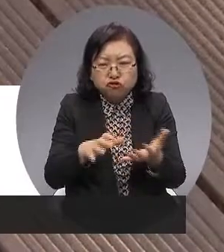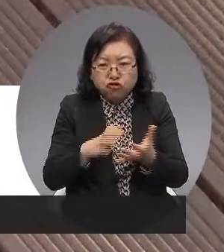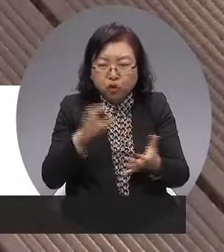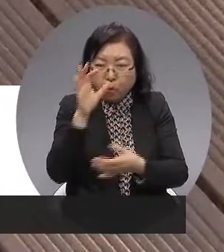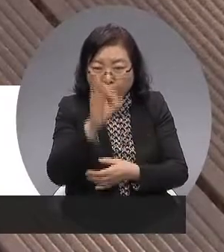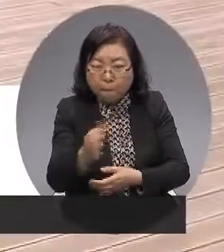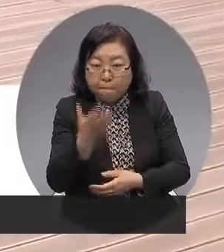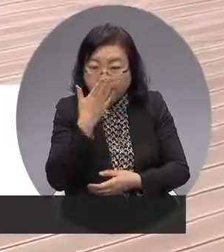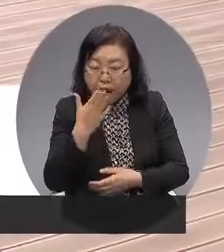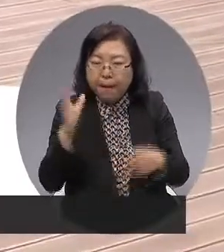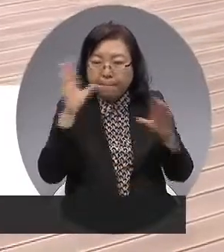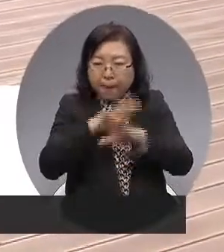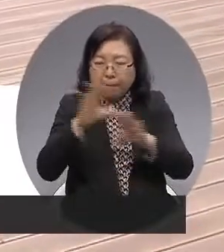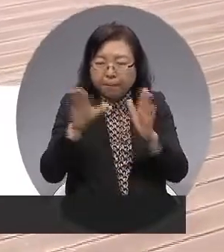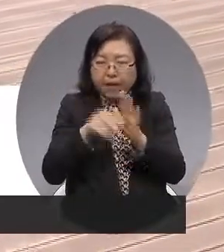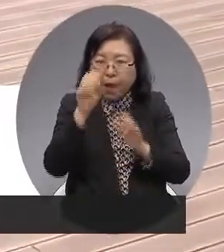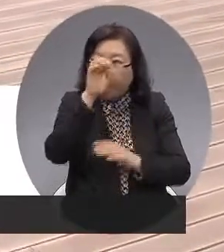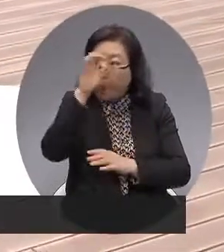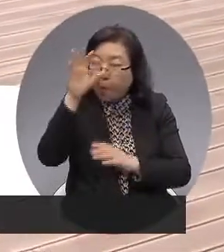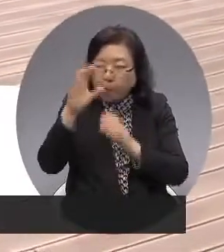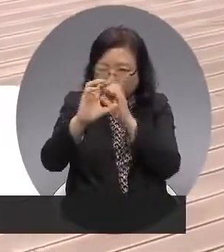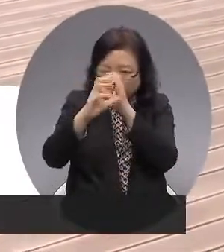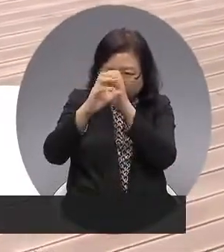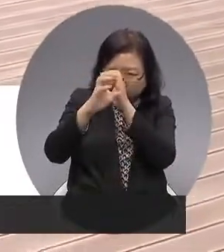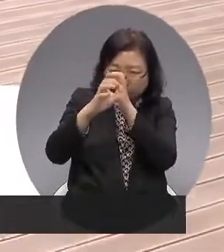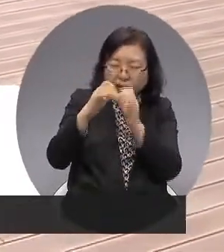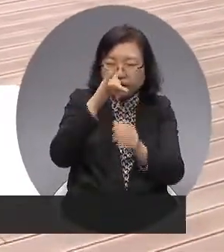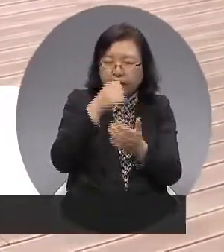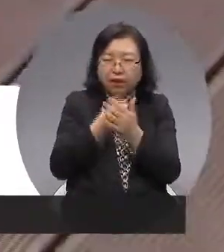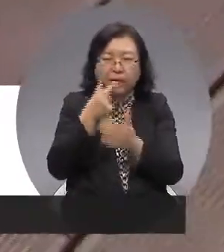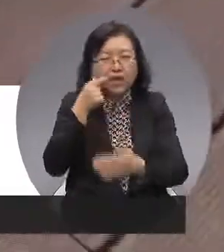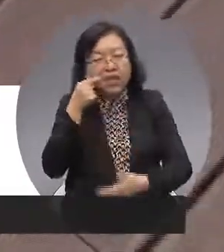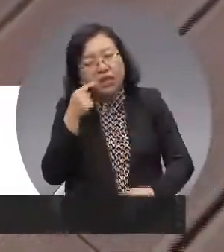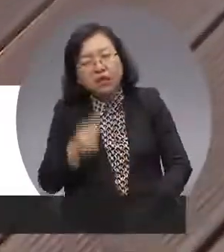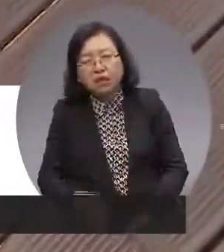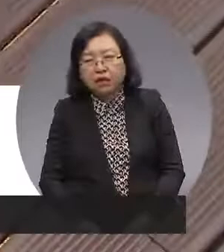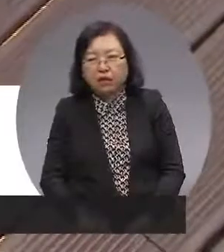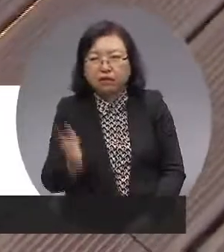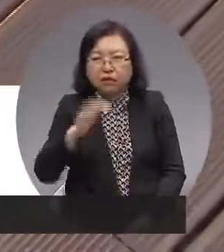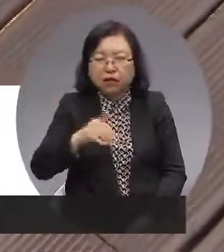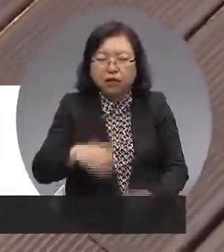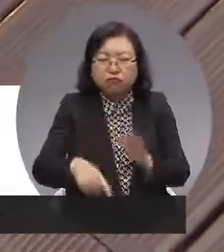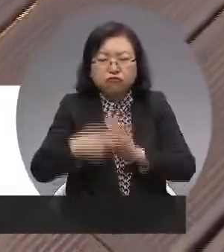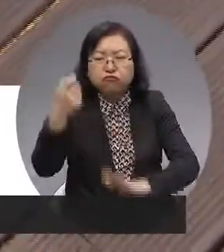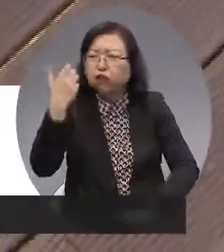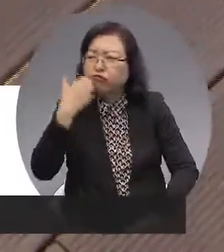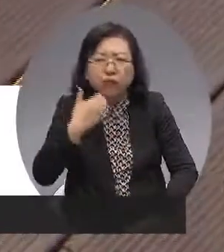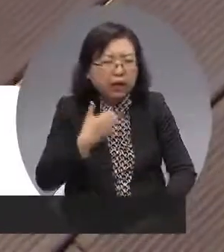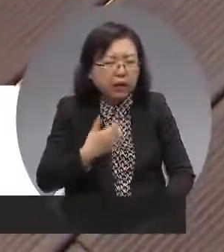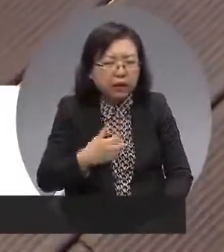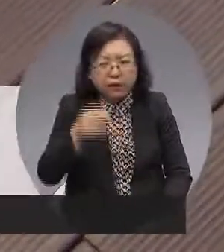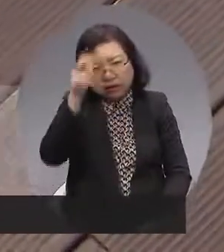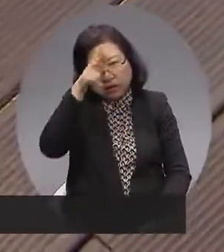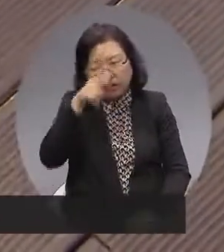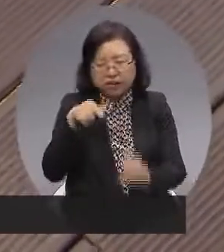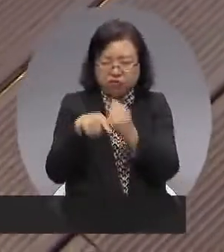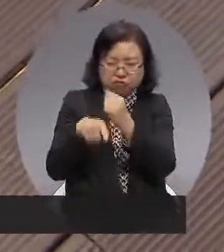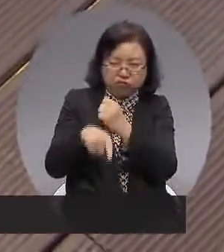있고 밤에는 별도 관측할 수 있어 인기가 높았는데 누군가 훔쳐가 경찰 수사가 진행